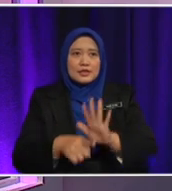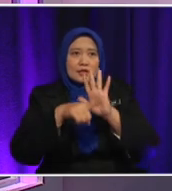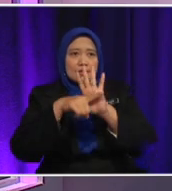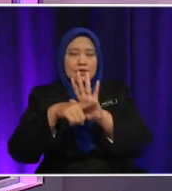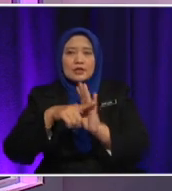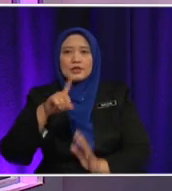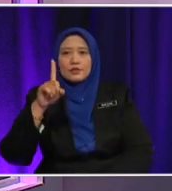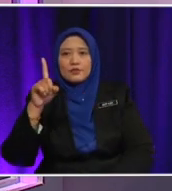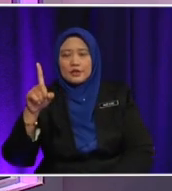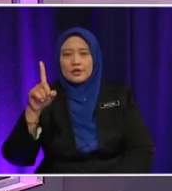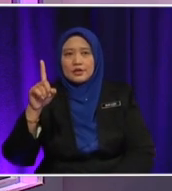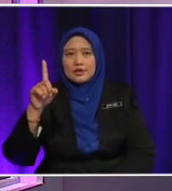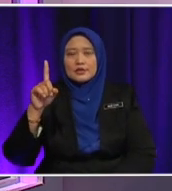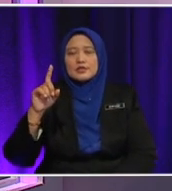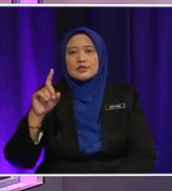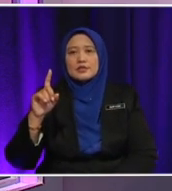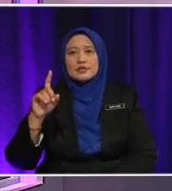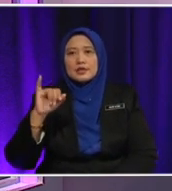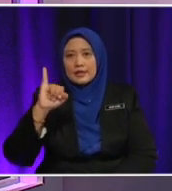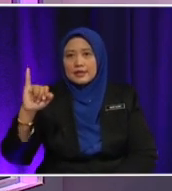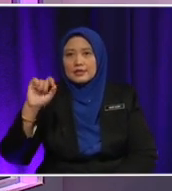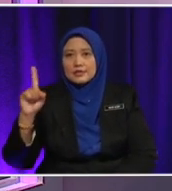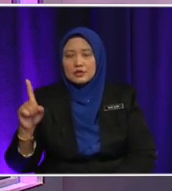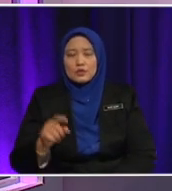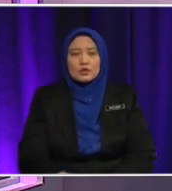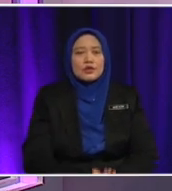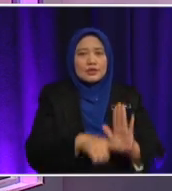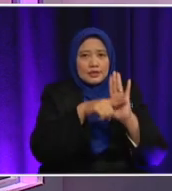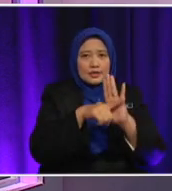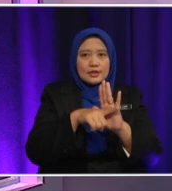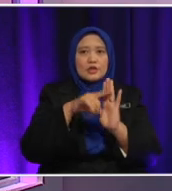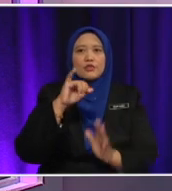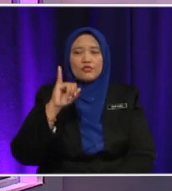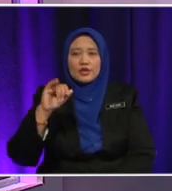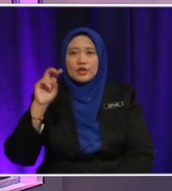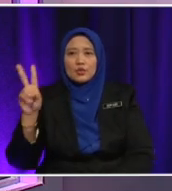jadi matematika ini kita bawa ke sini